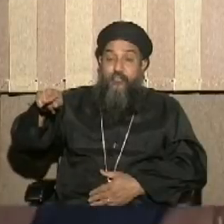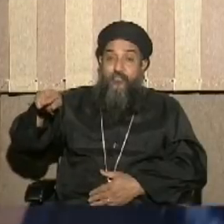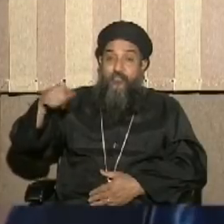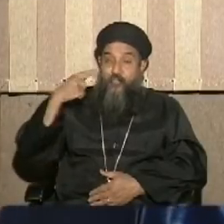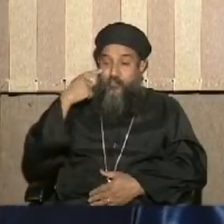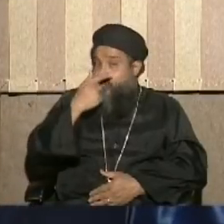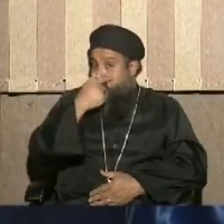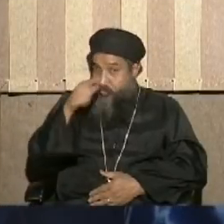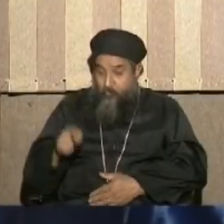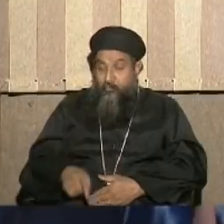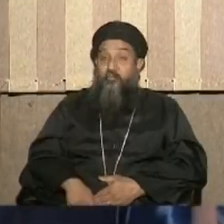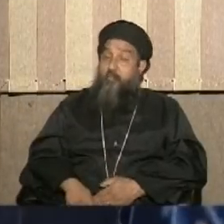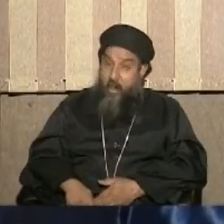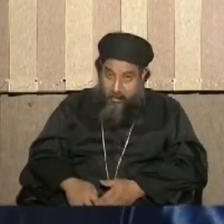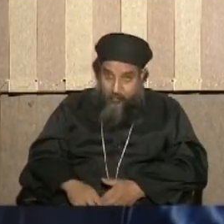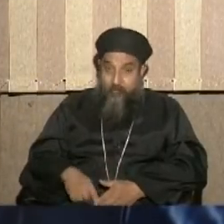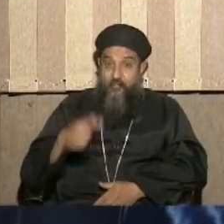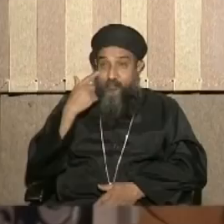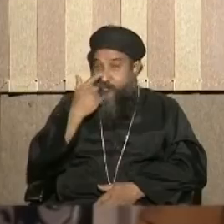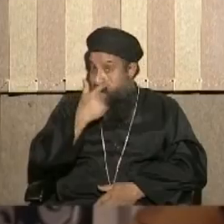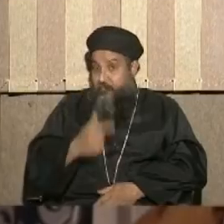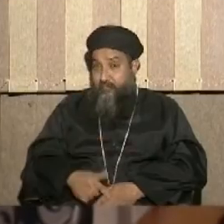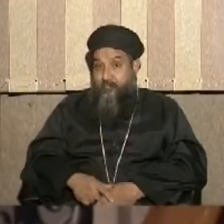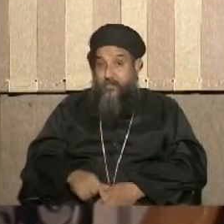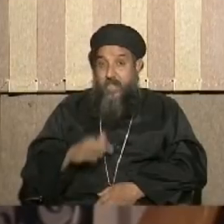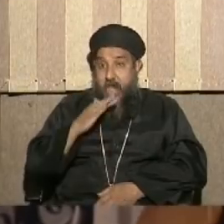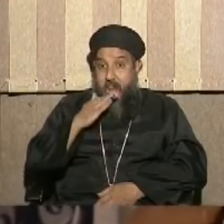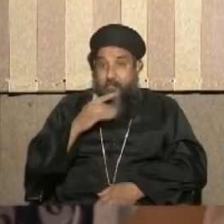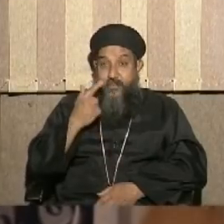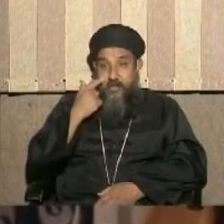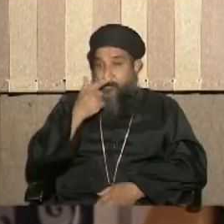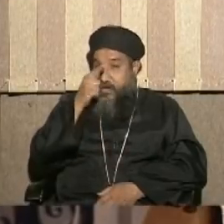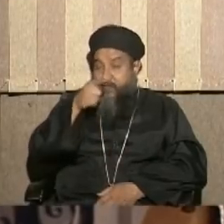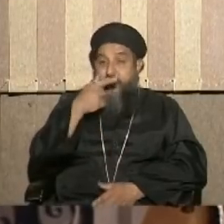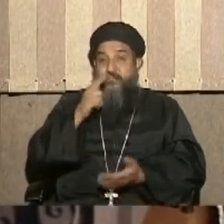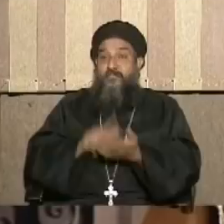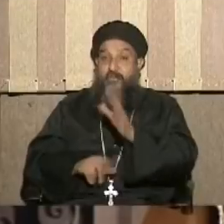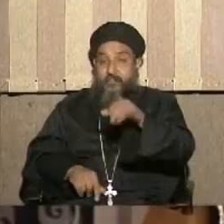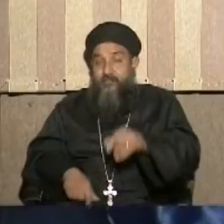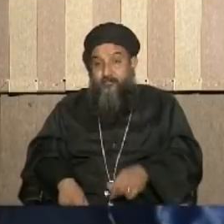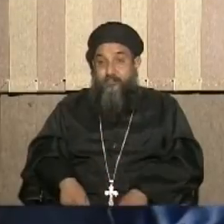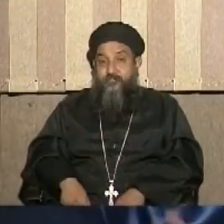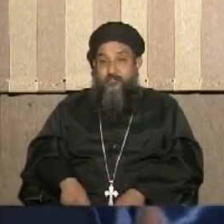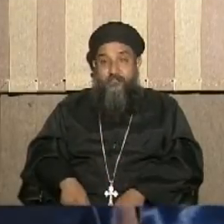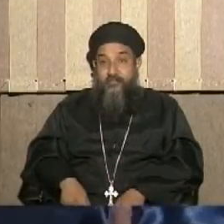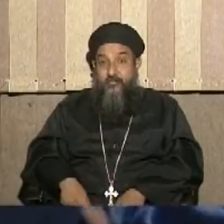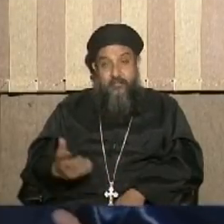فلنتينيانوس. شفتهم؟ شفتهم يا ماركليوس؟ شفتهم زي ما انا شايفك بالظبط يا مولاي.